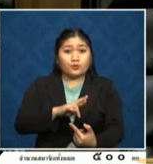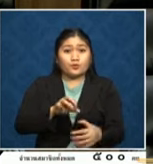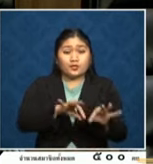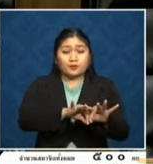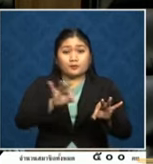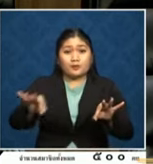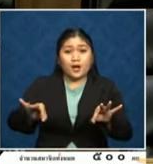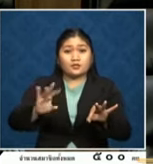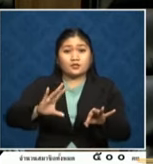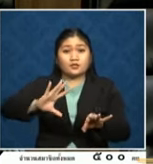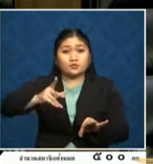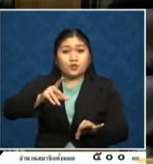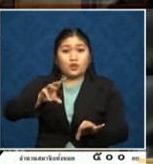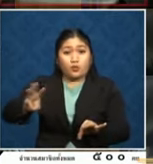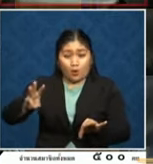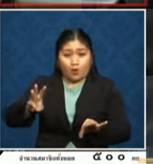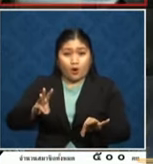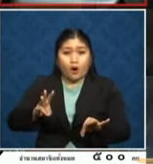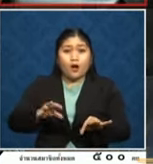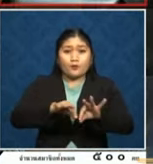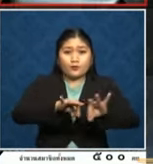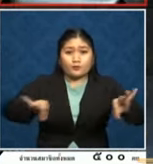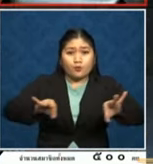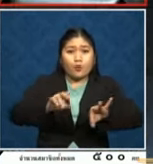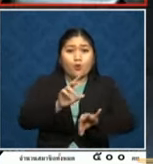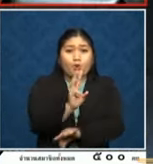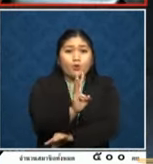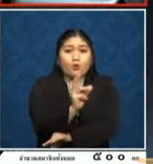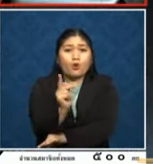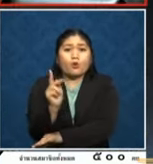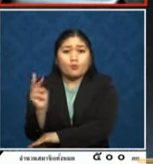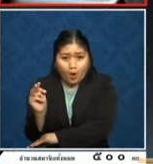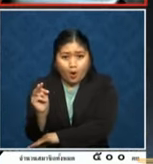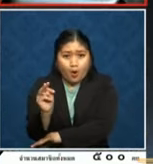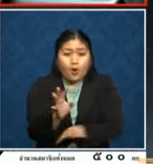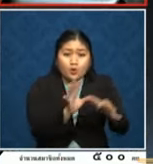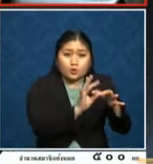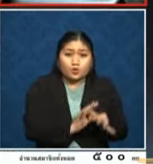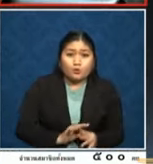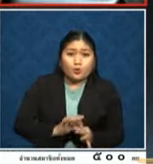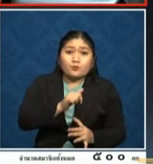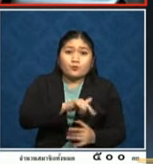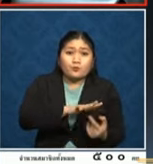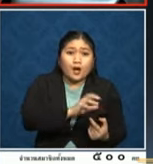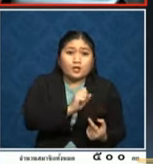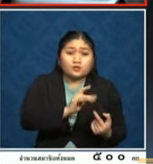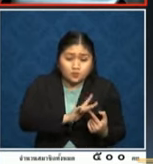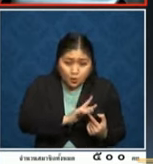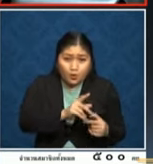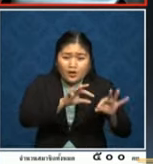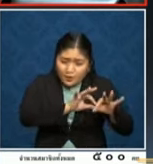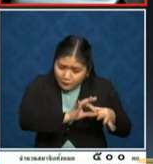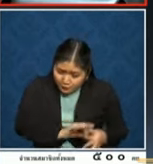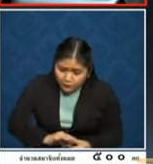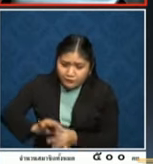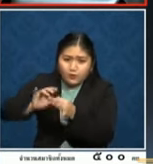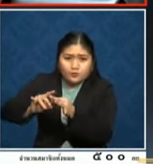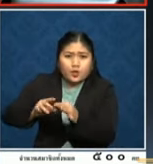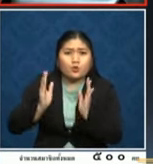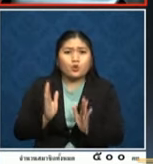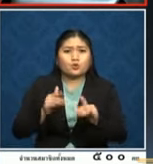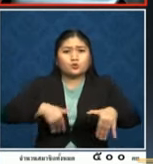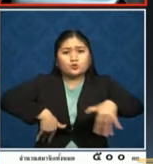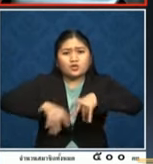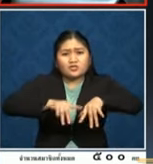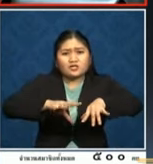บ้านเชียงแหวเป็นระยะทาง6กิโลเมตรเส้นทางนี้เชื่อมระหว่างตำบลผาสุกกับตำบลเชียงแหวเนื่องจากถนนเส้นนี้เป็นถนนที่พี่น้องสัญจรไป